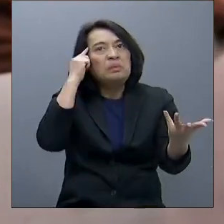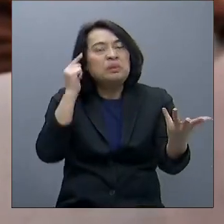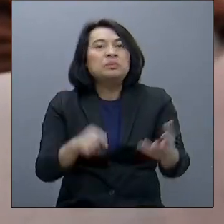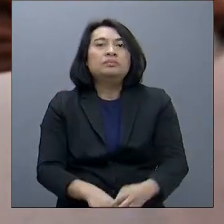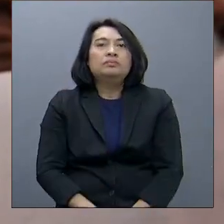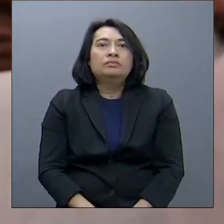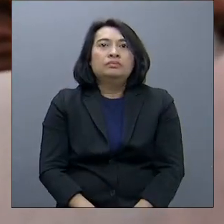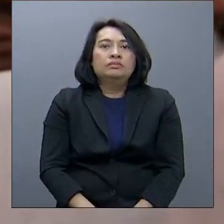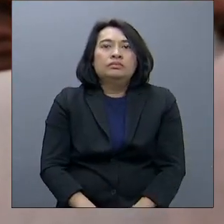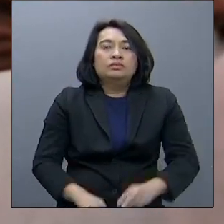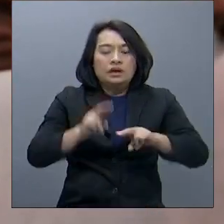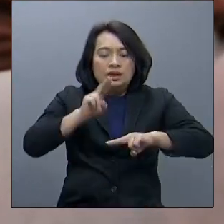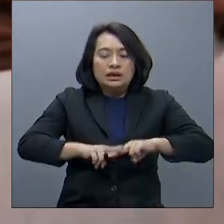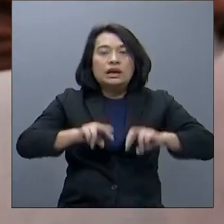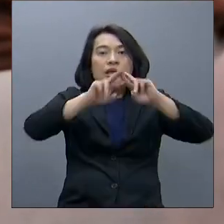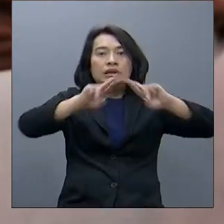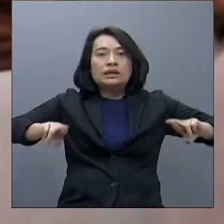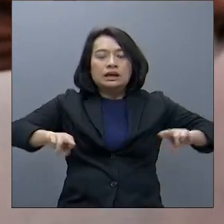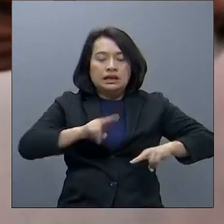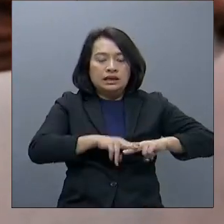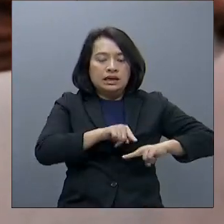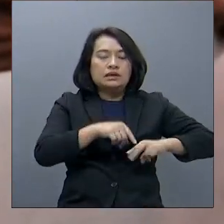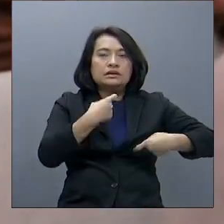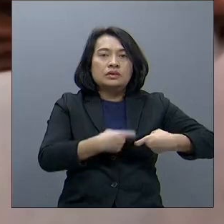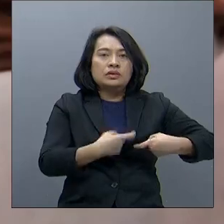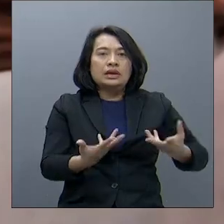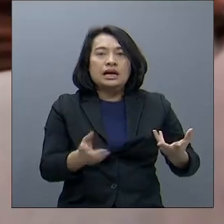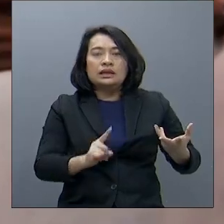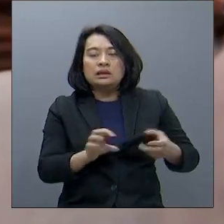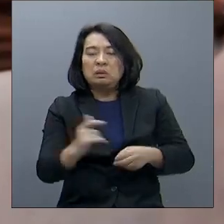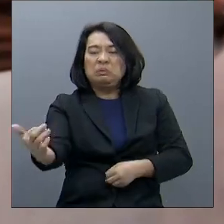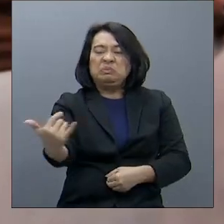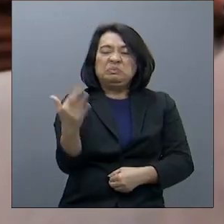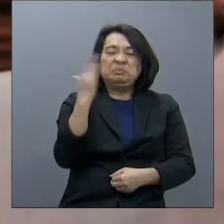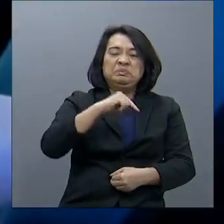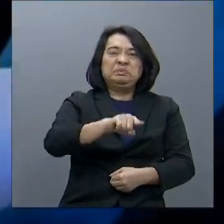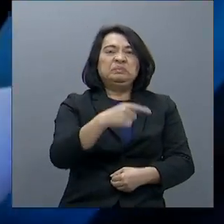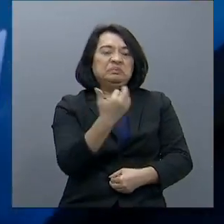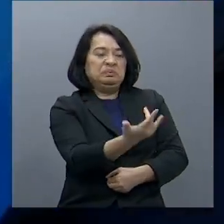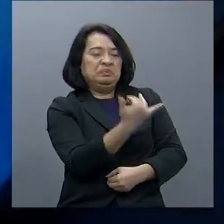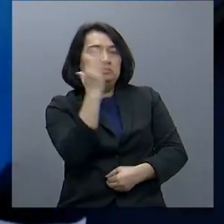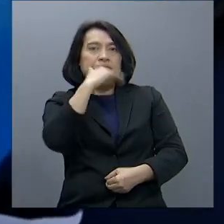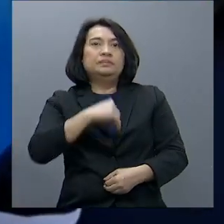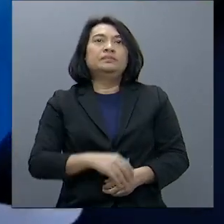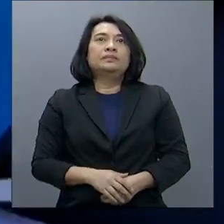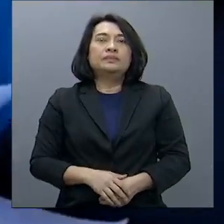จะให้ลูกค้านั่งในร้านก็ลำบากค่ะไม่รู้ว่าจะนั่งตรงไหนถึงจะหลบกลิ่นได้ค่ะ คือกลิ่นมันไปทุกอนูจริงๆหลบไ